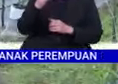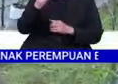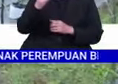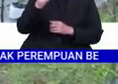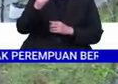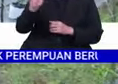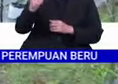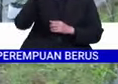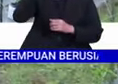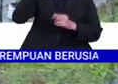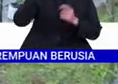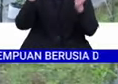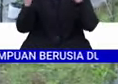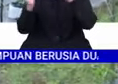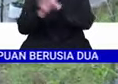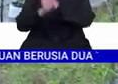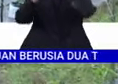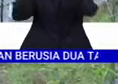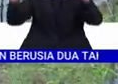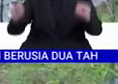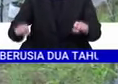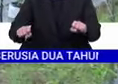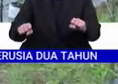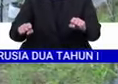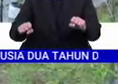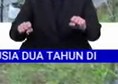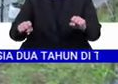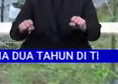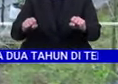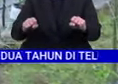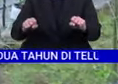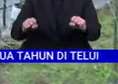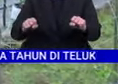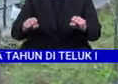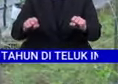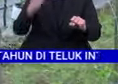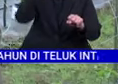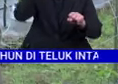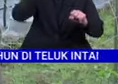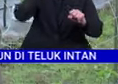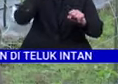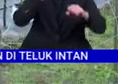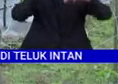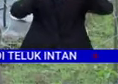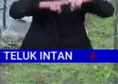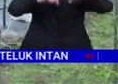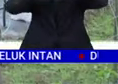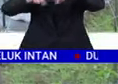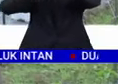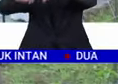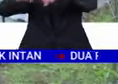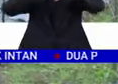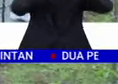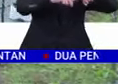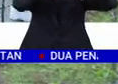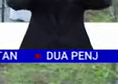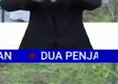akan mengubah sistem kita kepada sistem pegas digantung Nah bagi mengelakkan